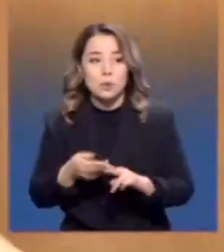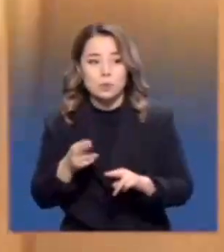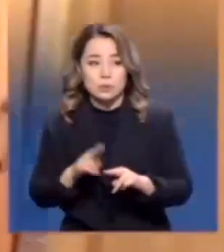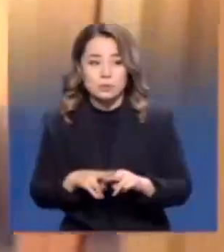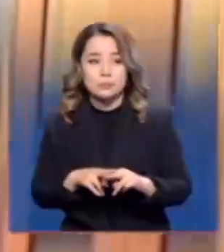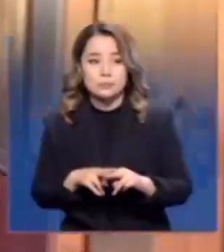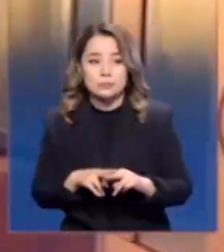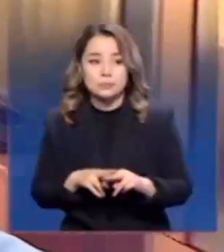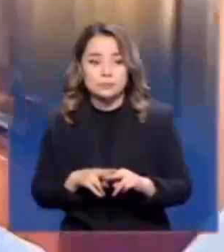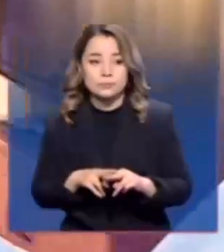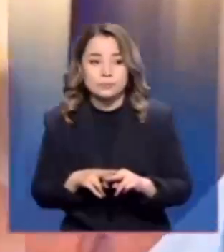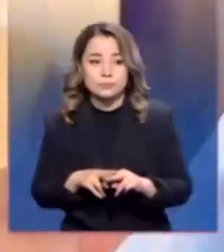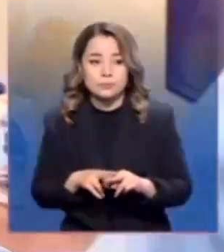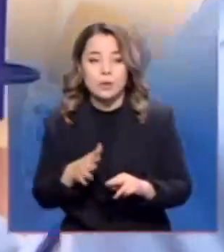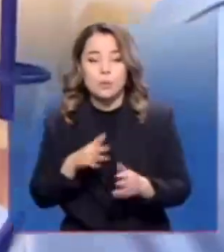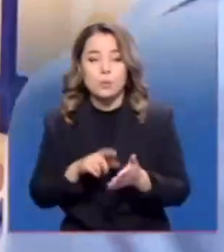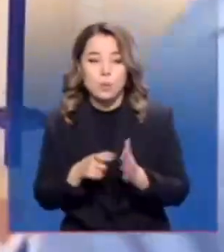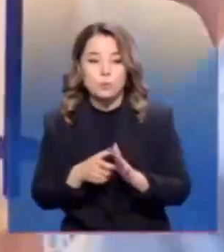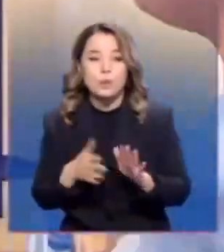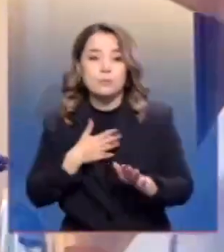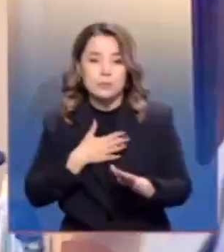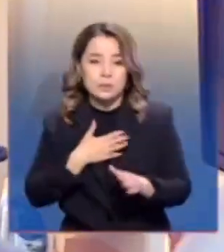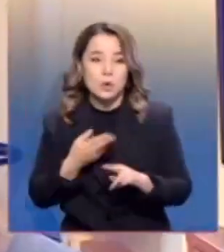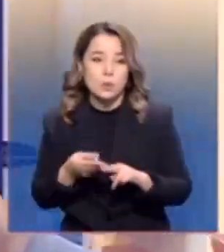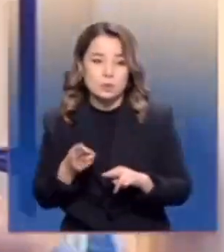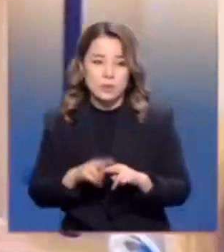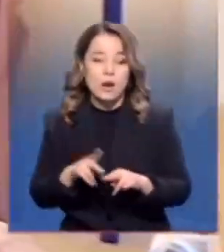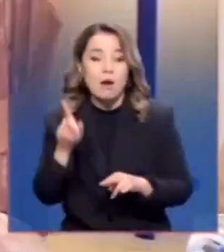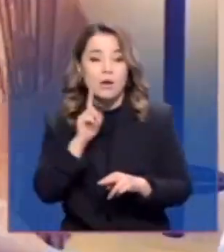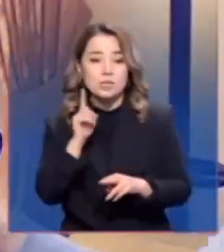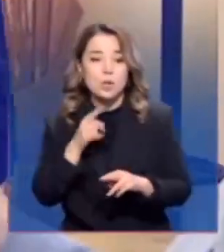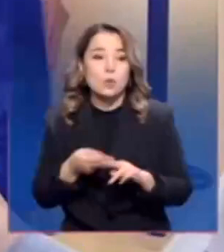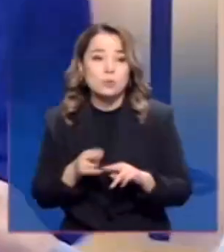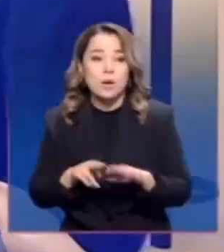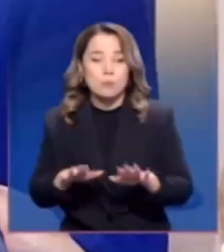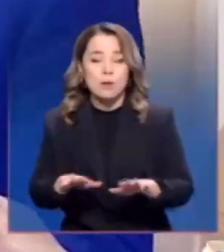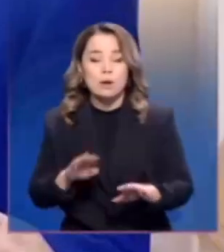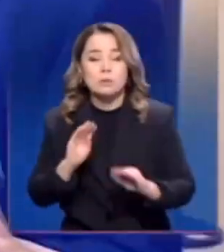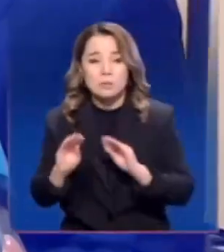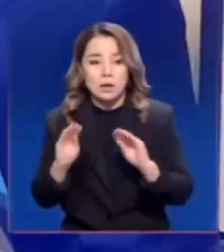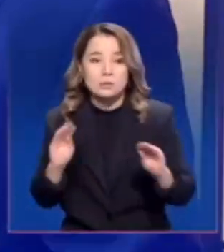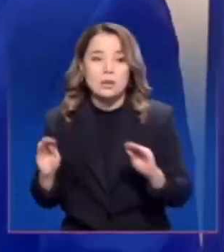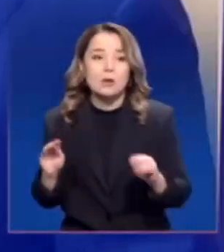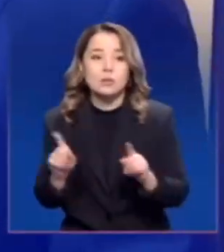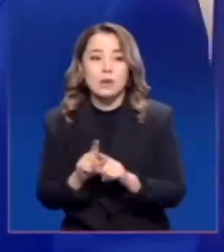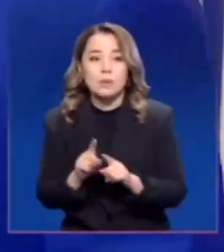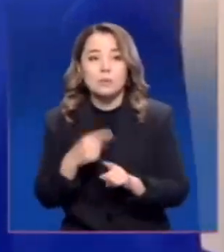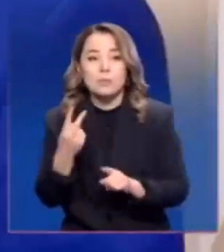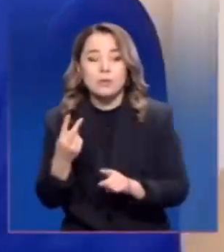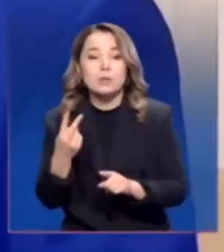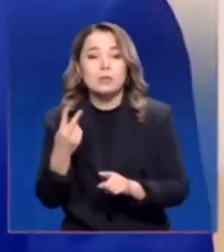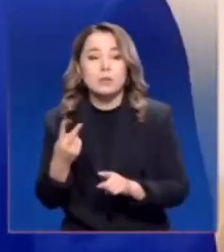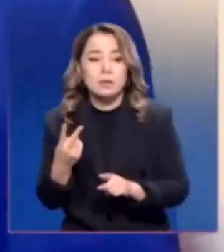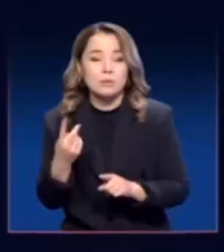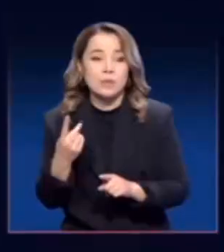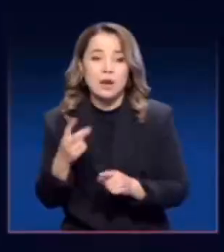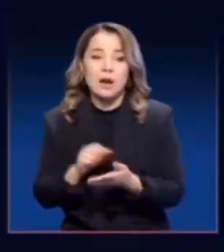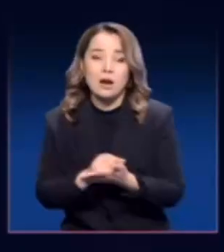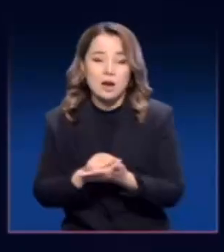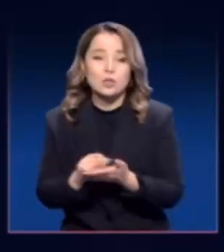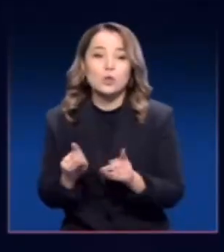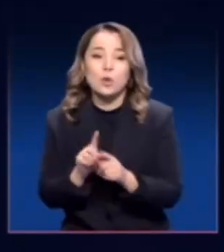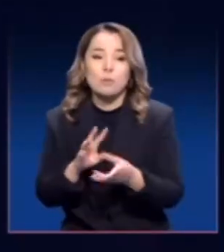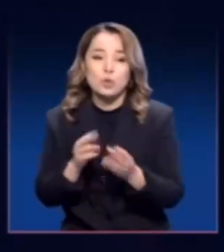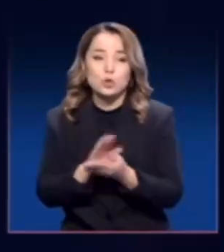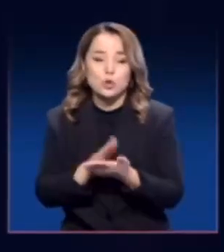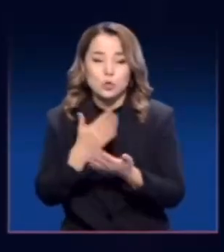мынау біздің бөлмеміз енді. Әзірге бұл жерде менің заттарымнан анау 1-2 қағаздан басқа ешнәрсе жоқ.